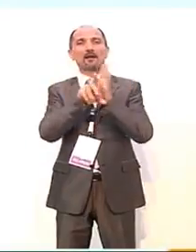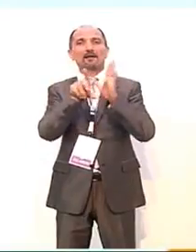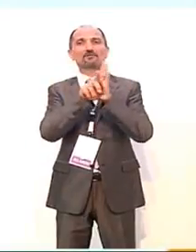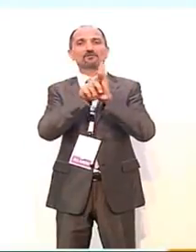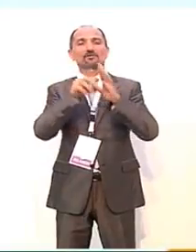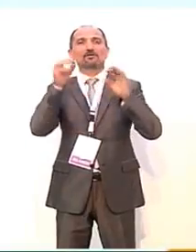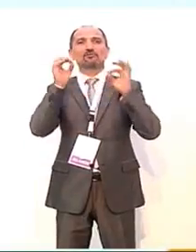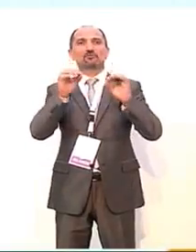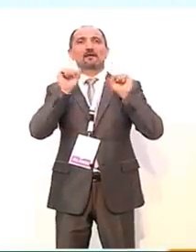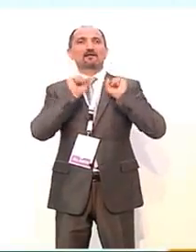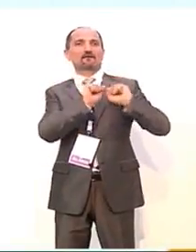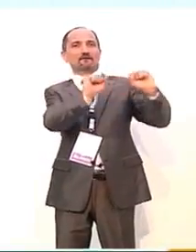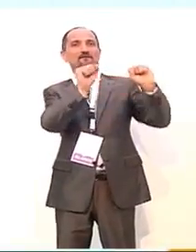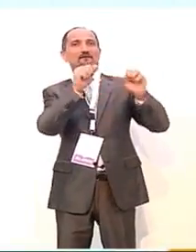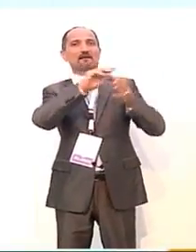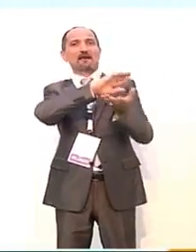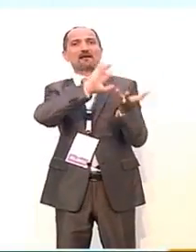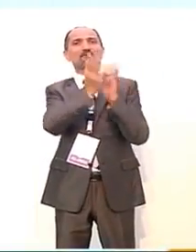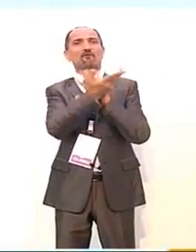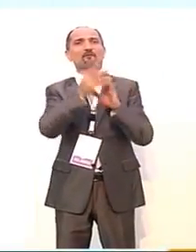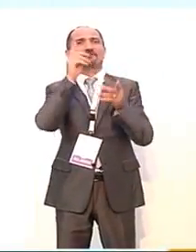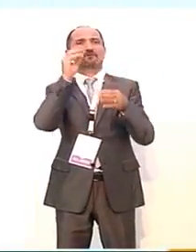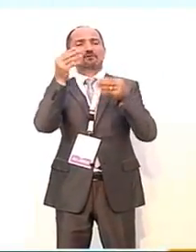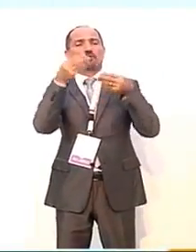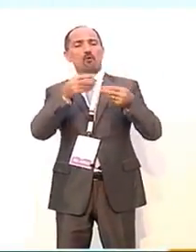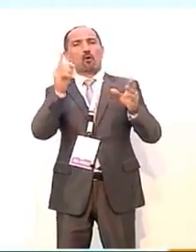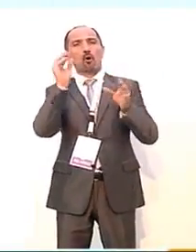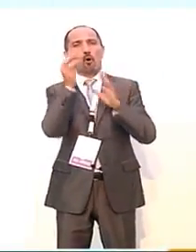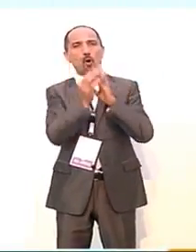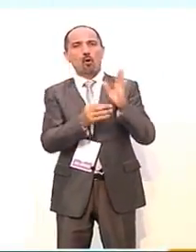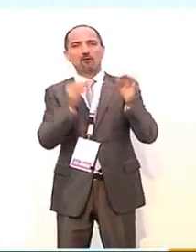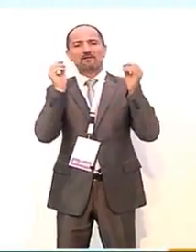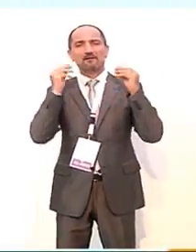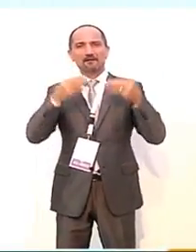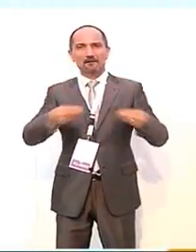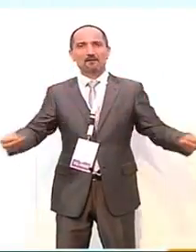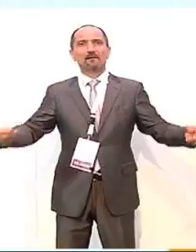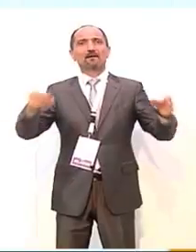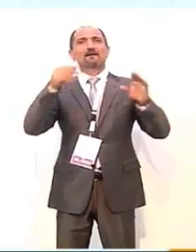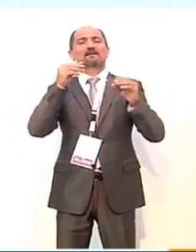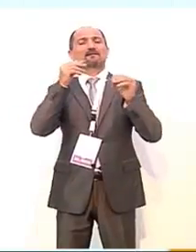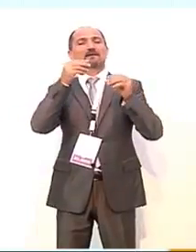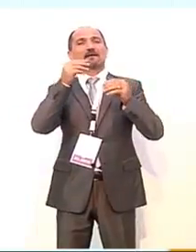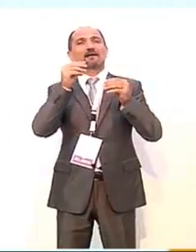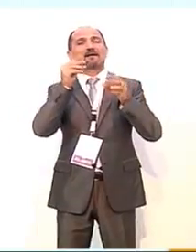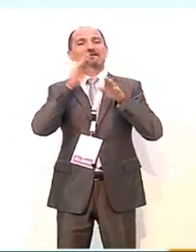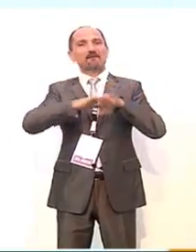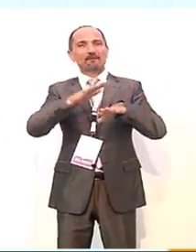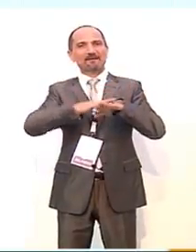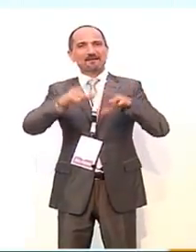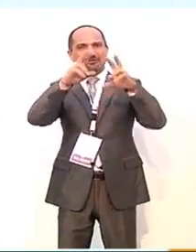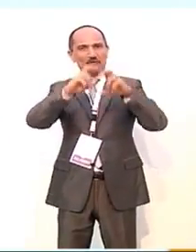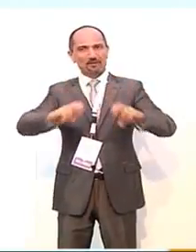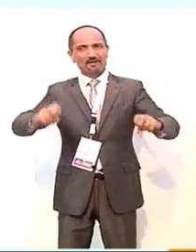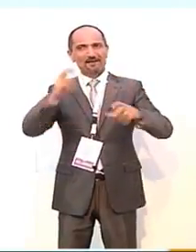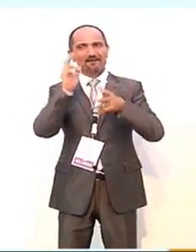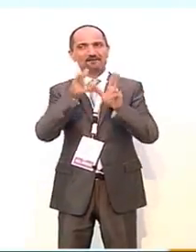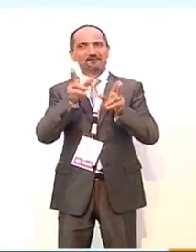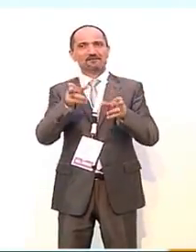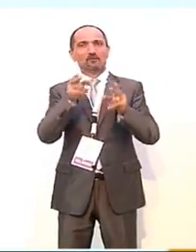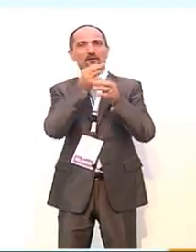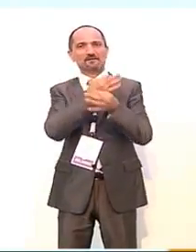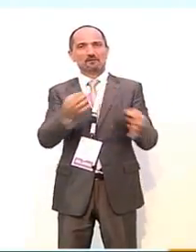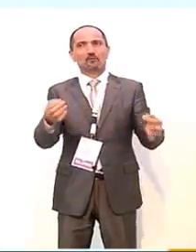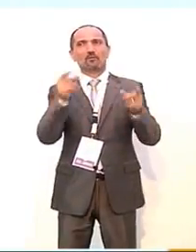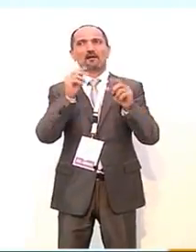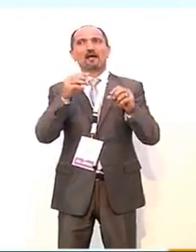difensiva, la riforma degli ordini, le nuove professioni, il rilancio dell'esperimentazione clinica sicura, ricerca